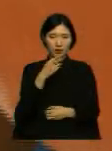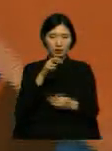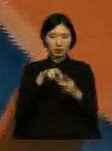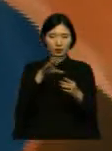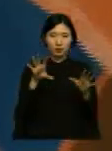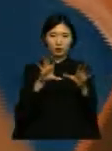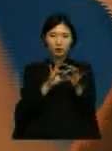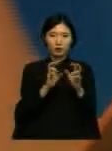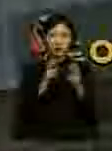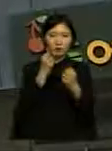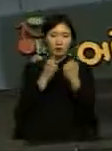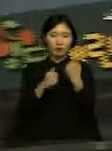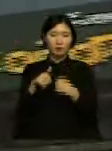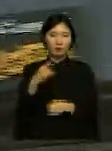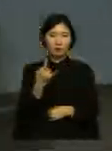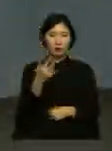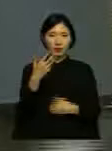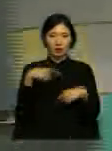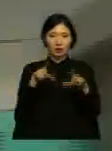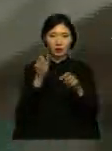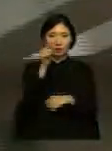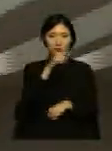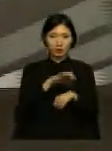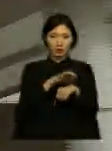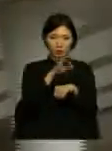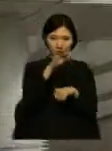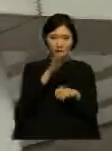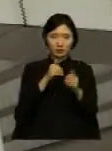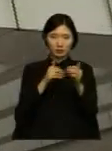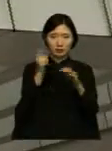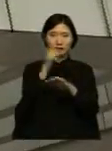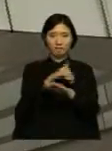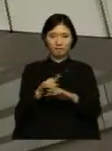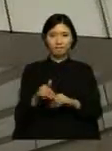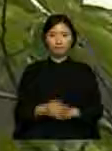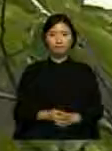관련 사업 설명회를 8일 오전 10시에 진행할 예정입니다